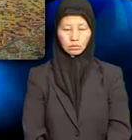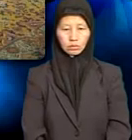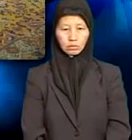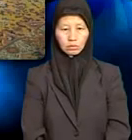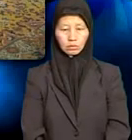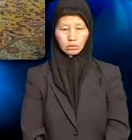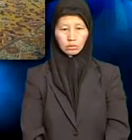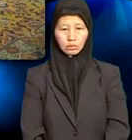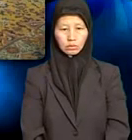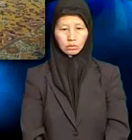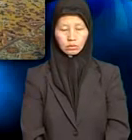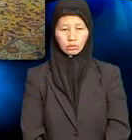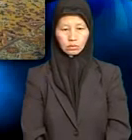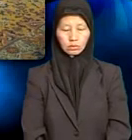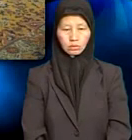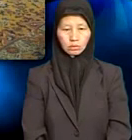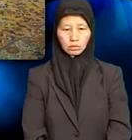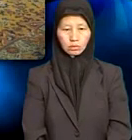الصالحين أشهد أن لا